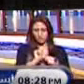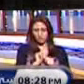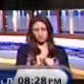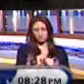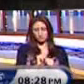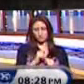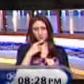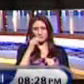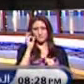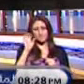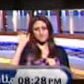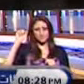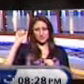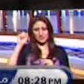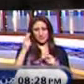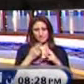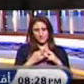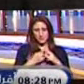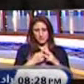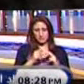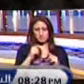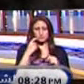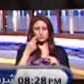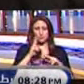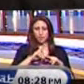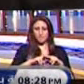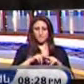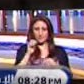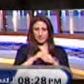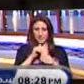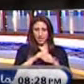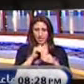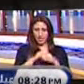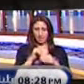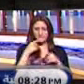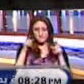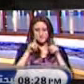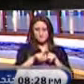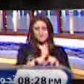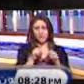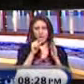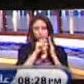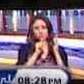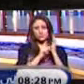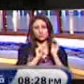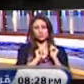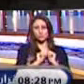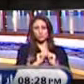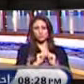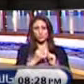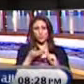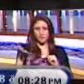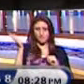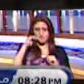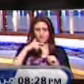ويكون لدينا انتخابات ومجلس نواب يتفق والدستور، ولا يستطيع أحد أن يطعن